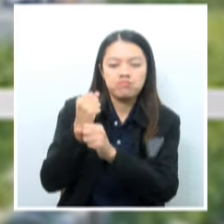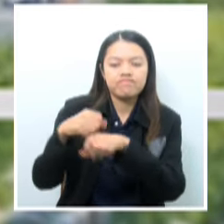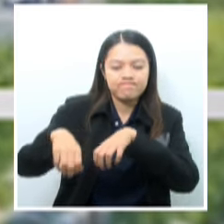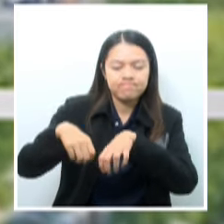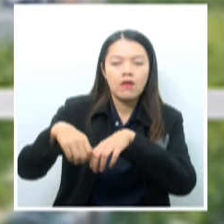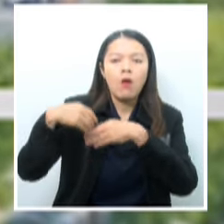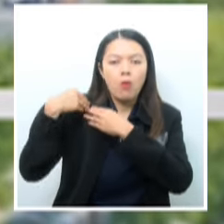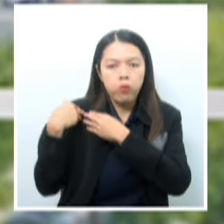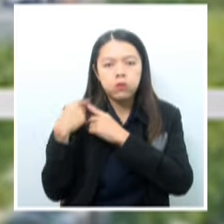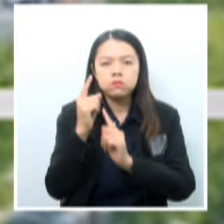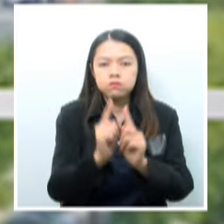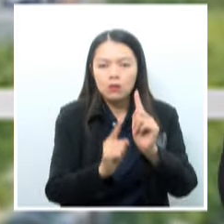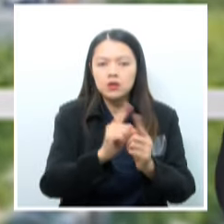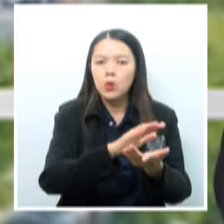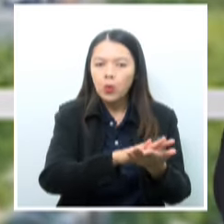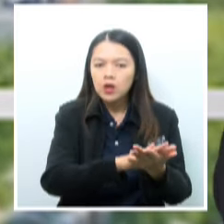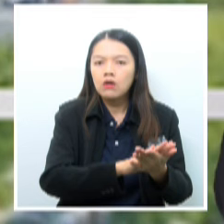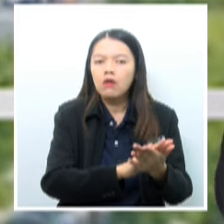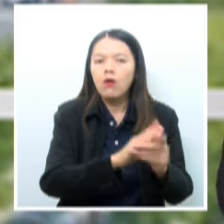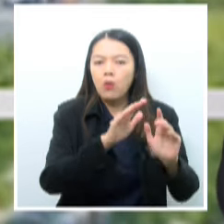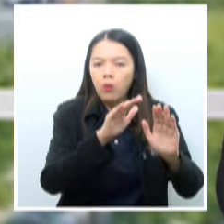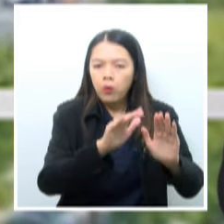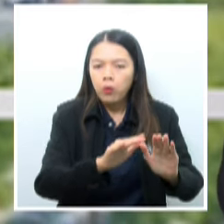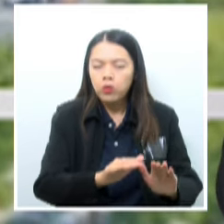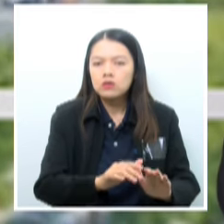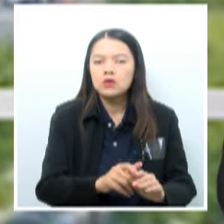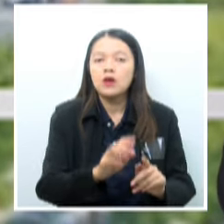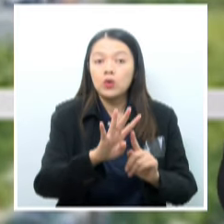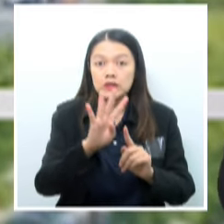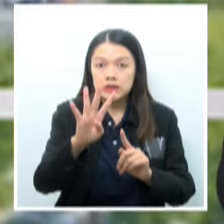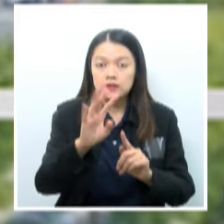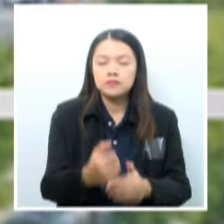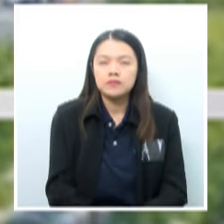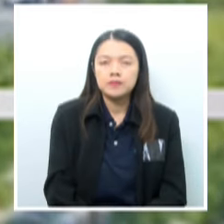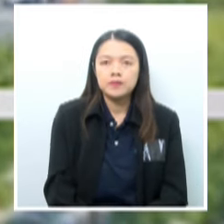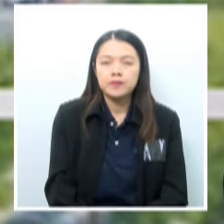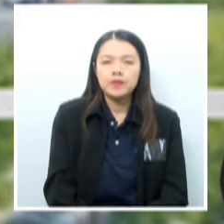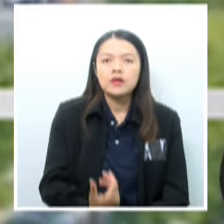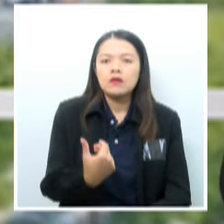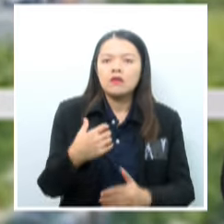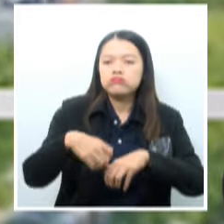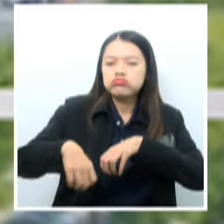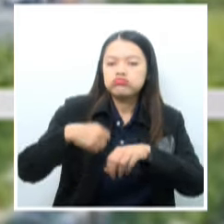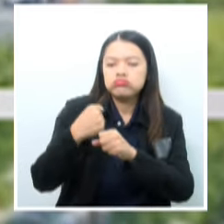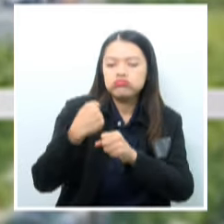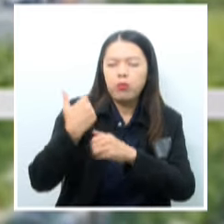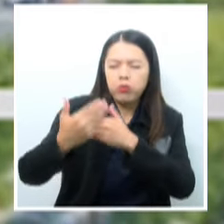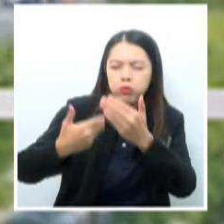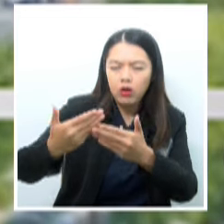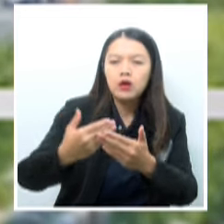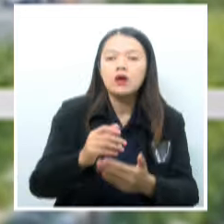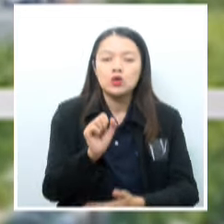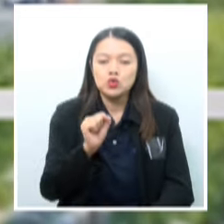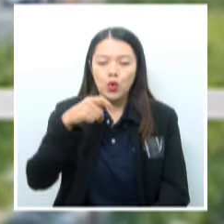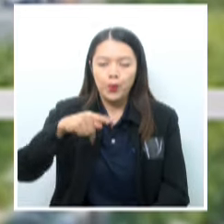การลดภาระการประเมินของสถานศึกษานะคะตามนโยบายควิกวินในข้อที่4ค่ะซึ่งในส่วนของการขับเคลื่อนดำเนินการนั้นนะคะสพ